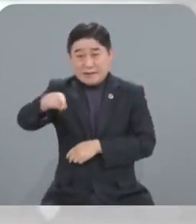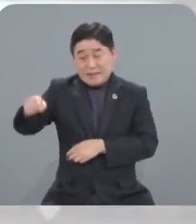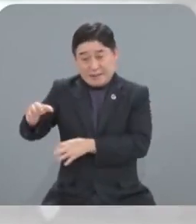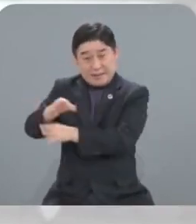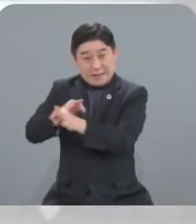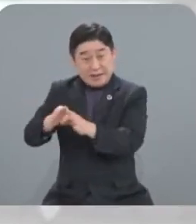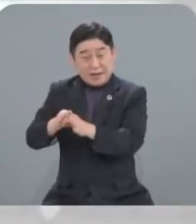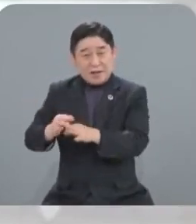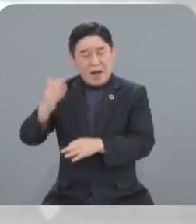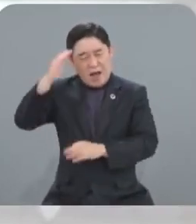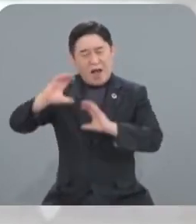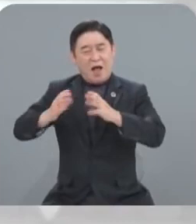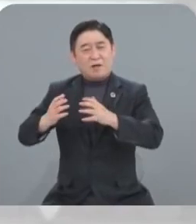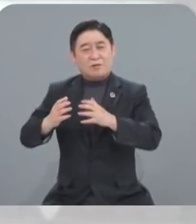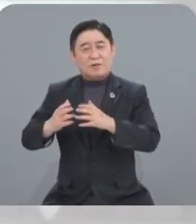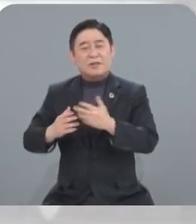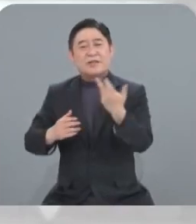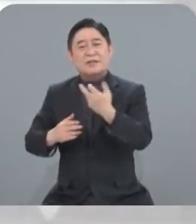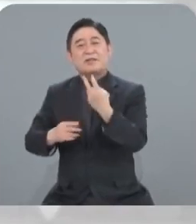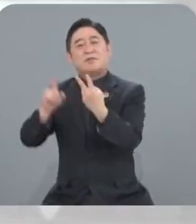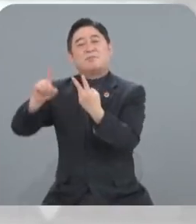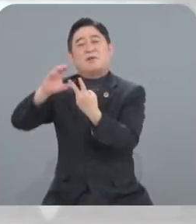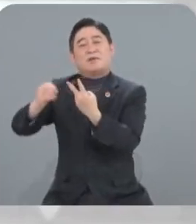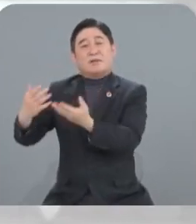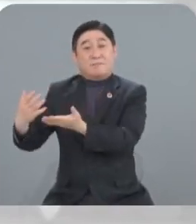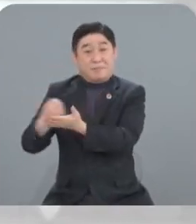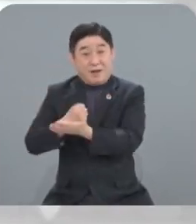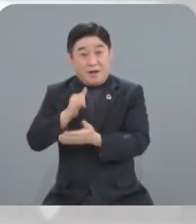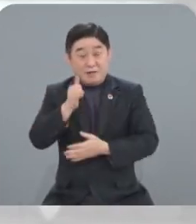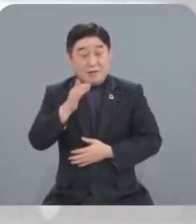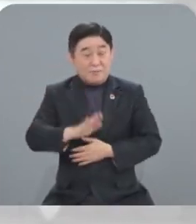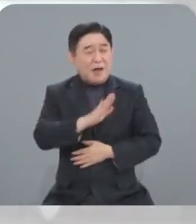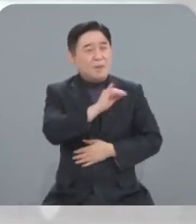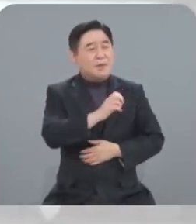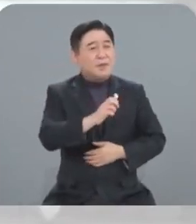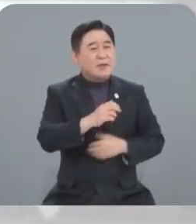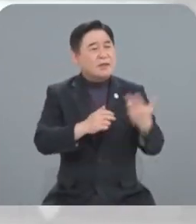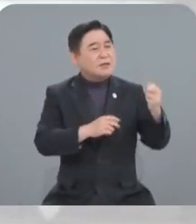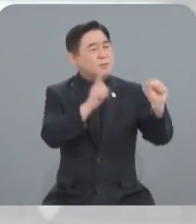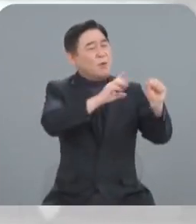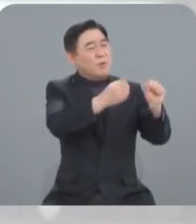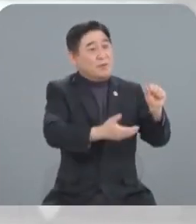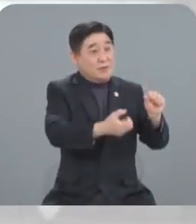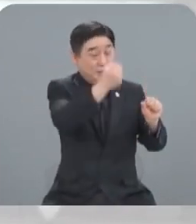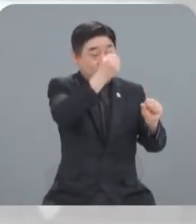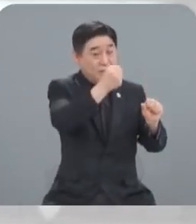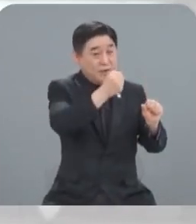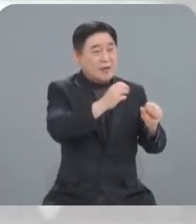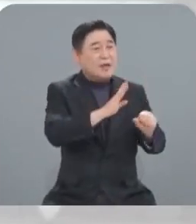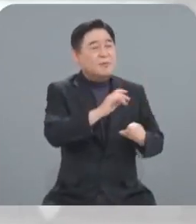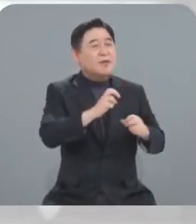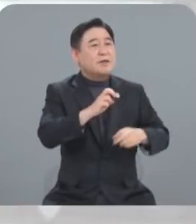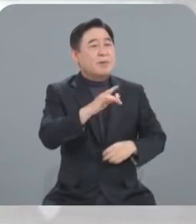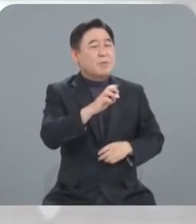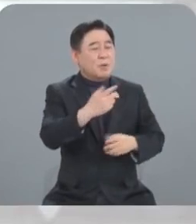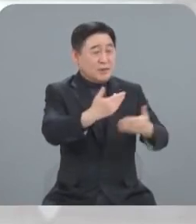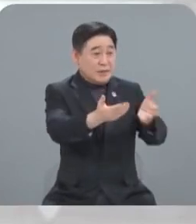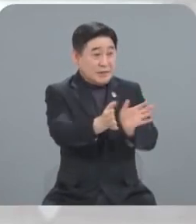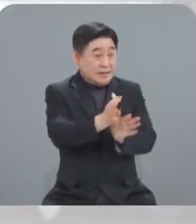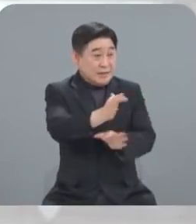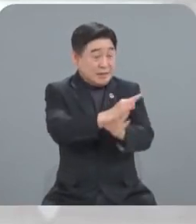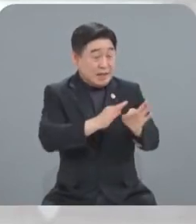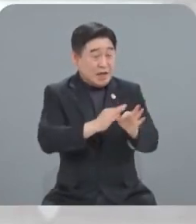시장은 우리가 72% 를 차지하고 있지만 75% 의 비메모리 시장에서